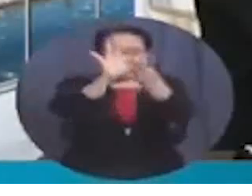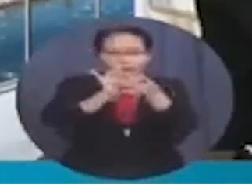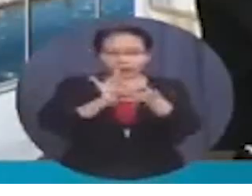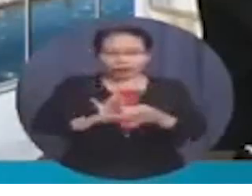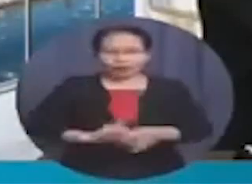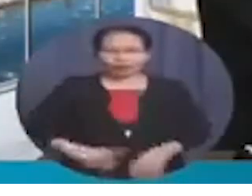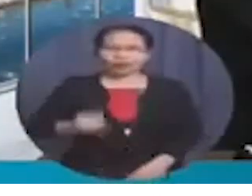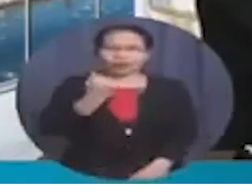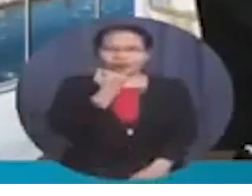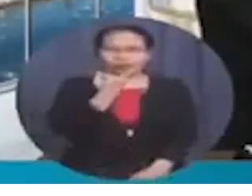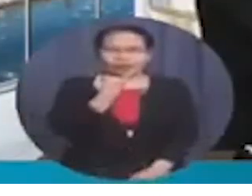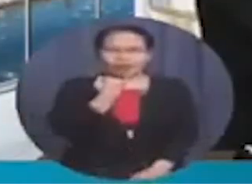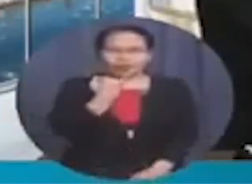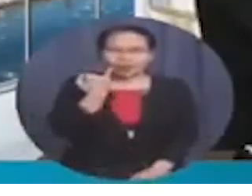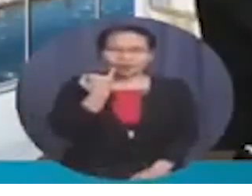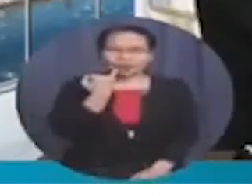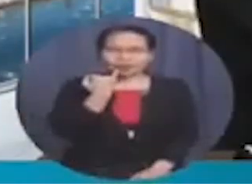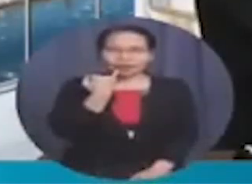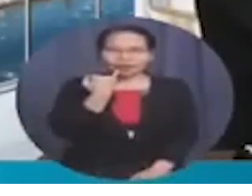King of